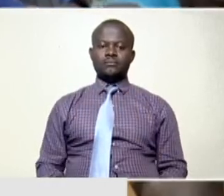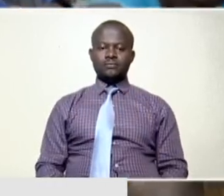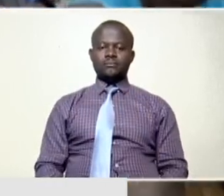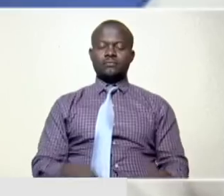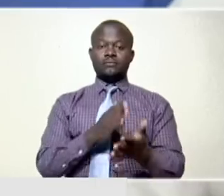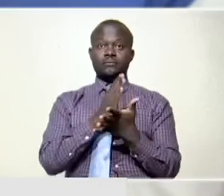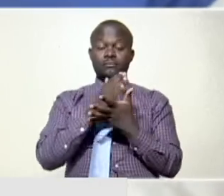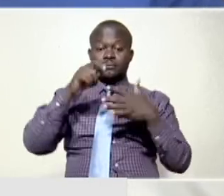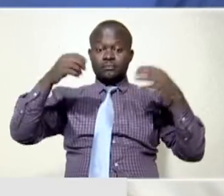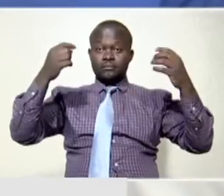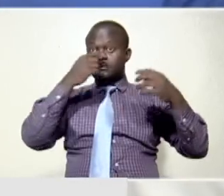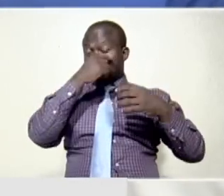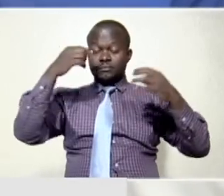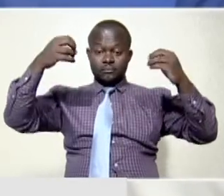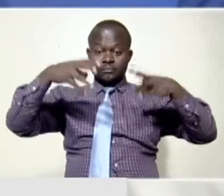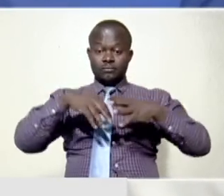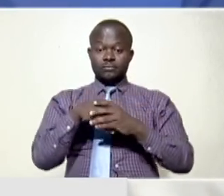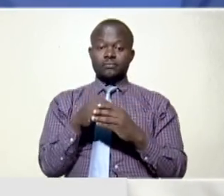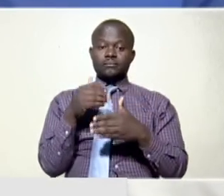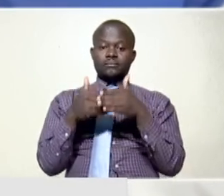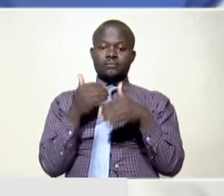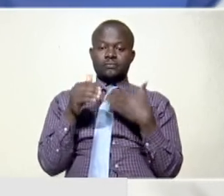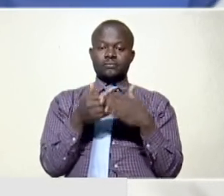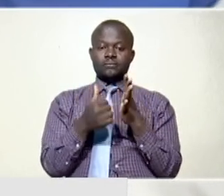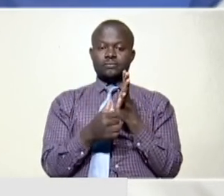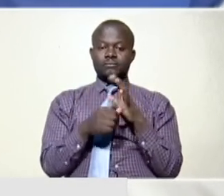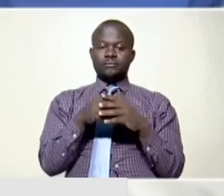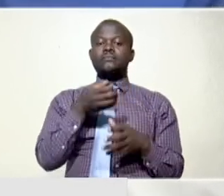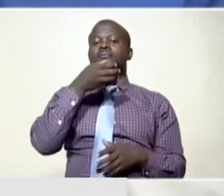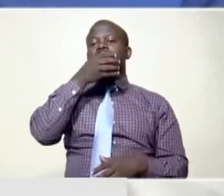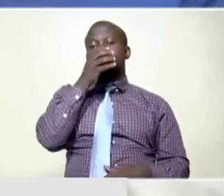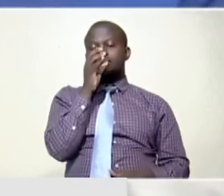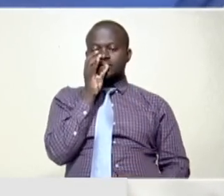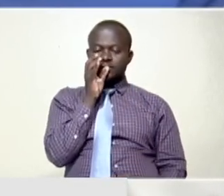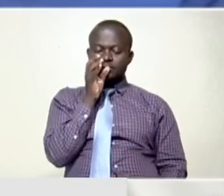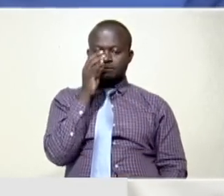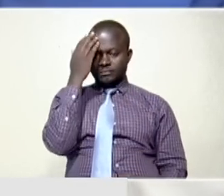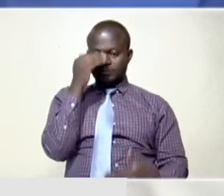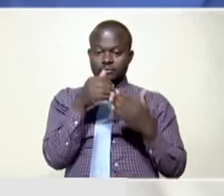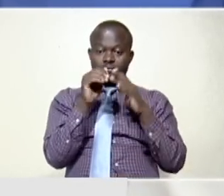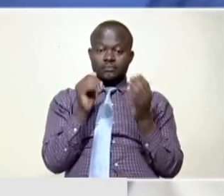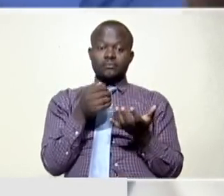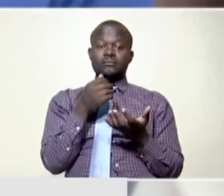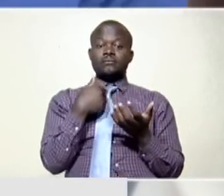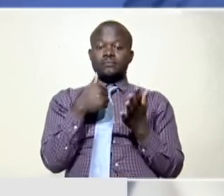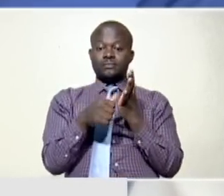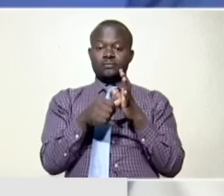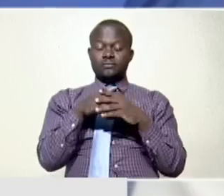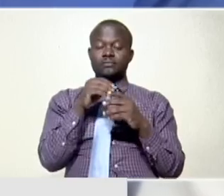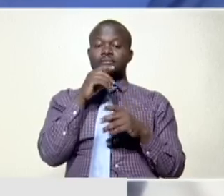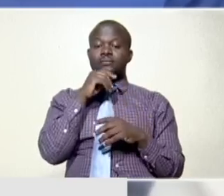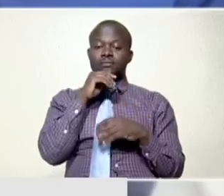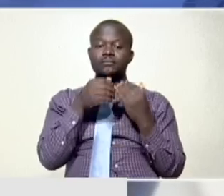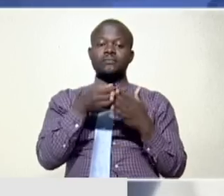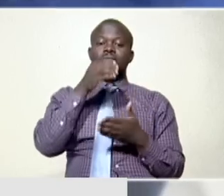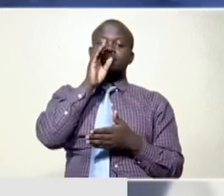kutubera amaso cyane mukatubera amaso ku bibazo by'iminywere kubera ko turi guhura n'ikibazo cy'abagabo banywa